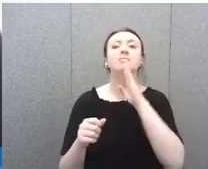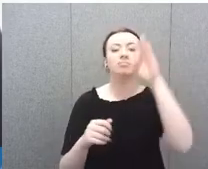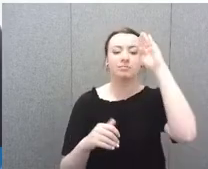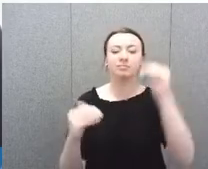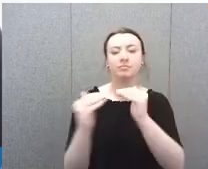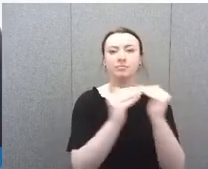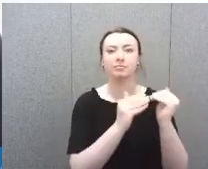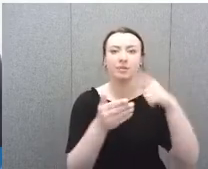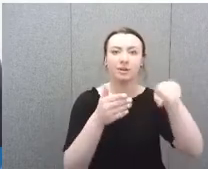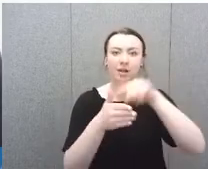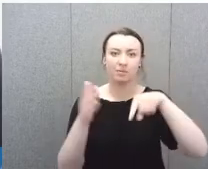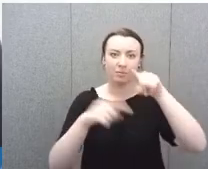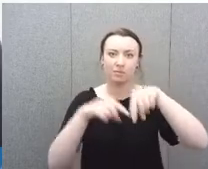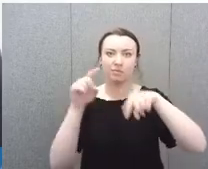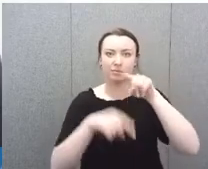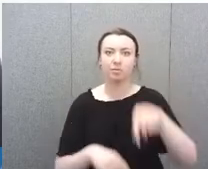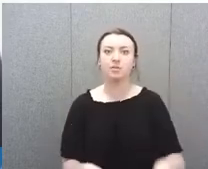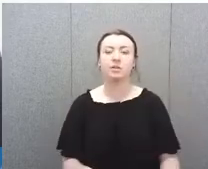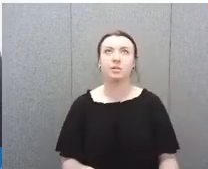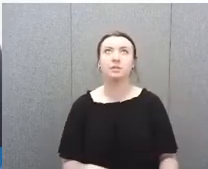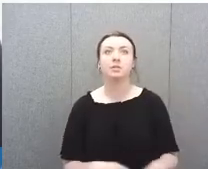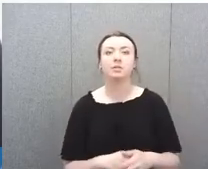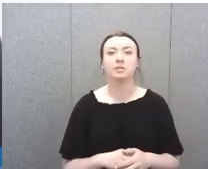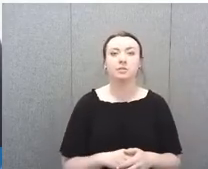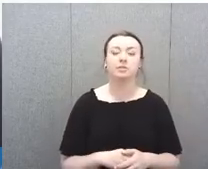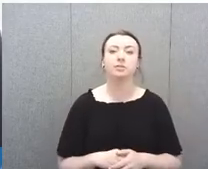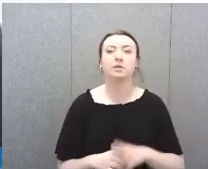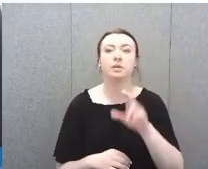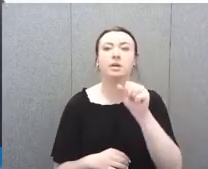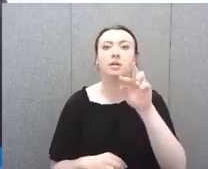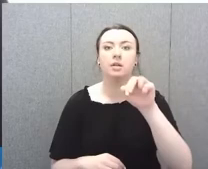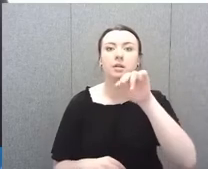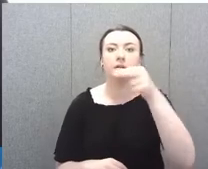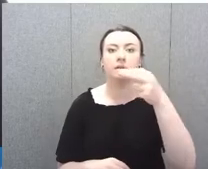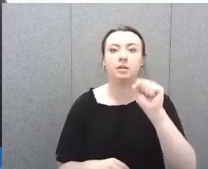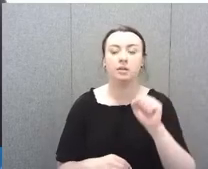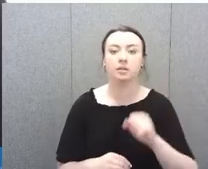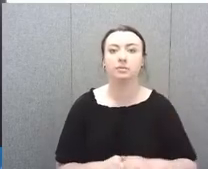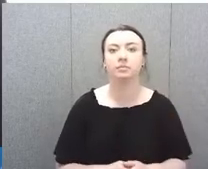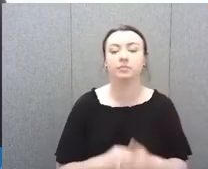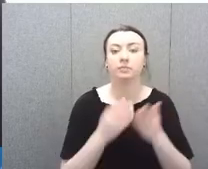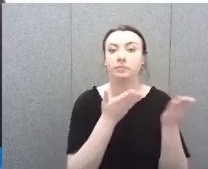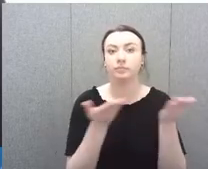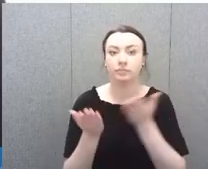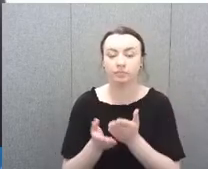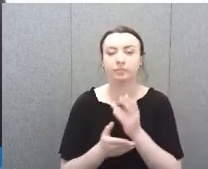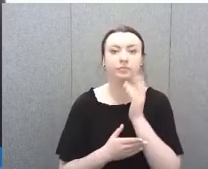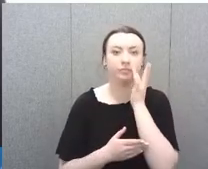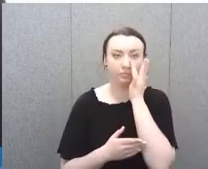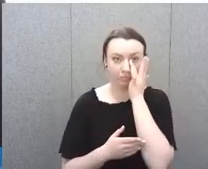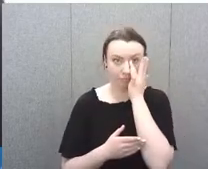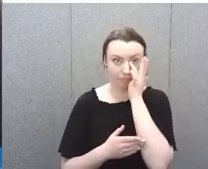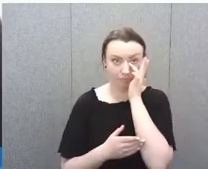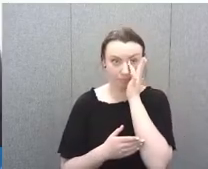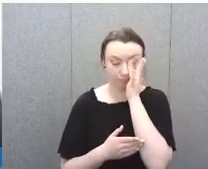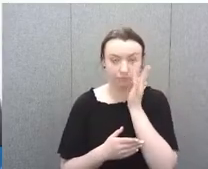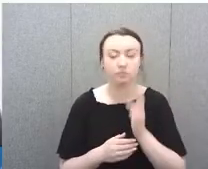комиссар украинского правительства по вопросам гендерного равенства. Пожалуйста, слово вам.